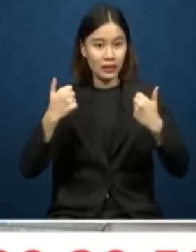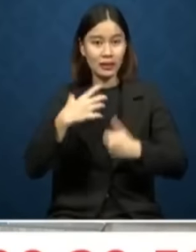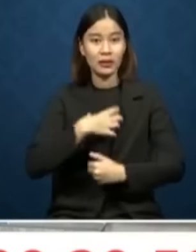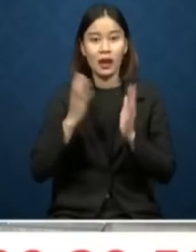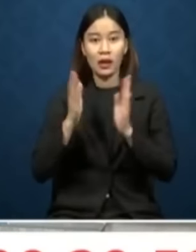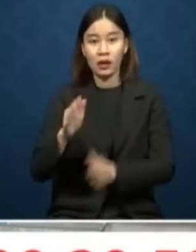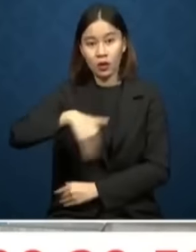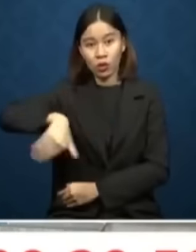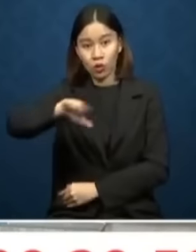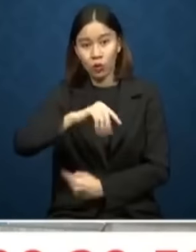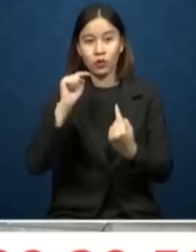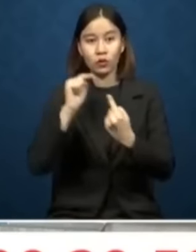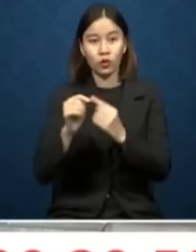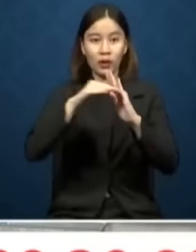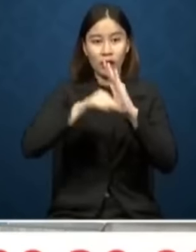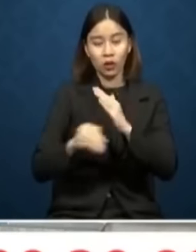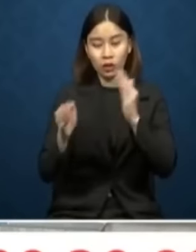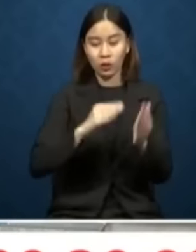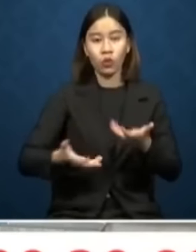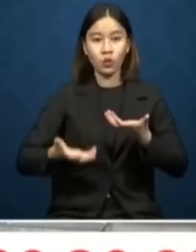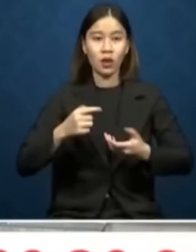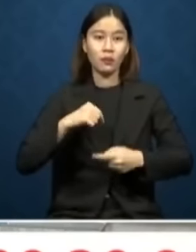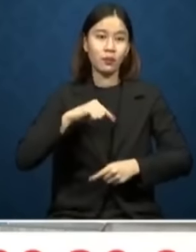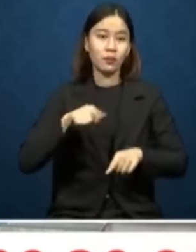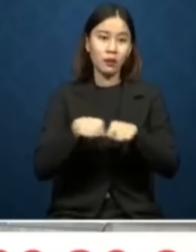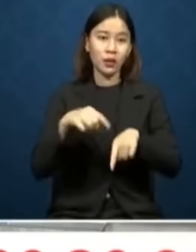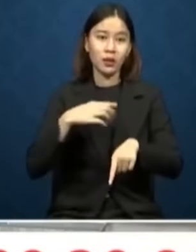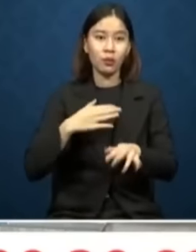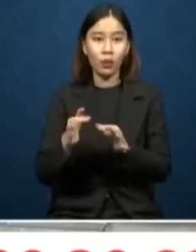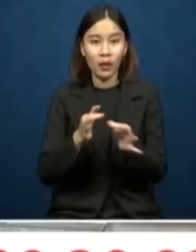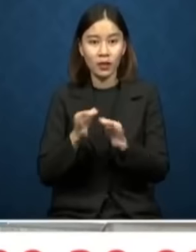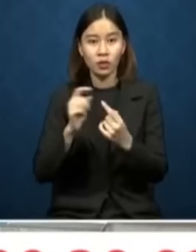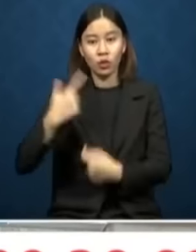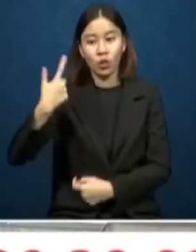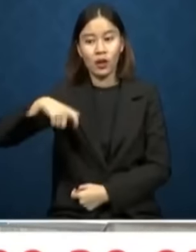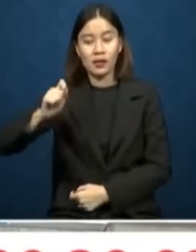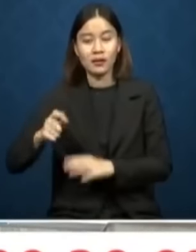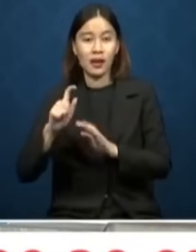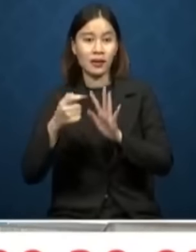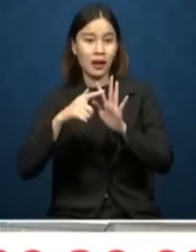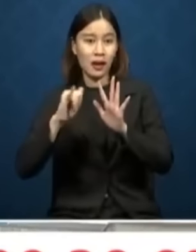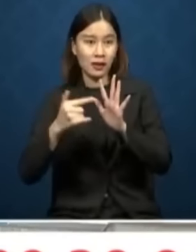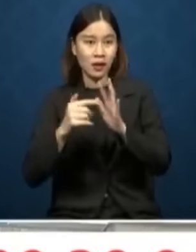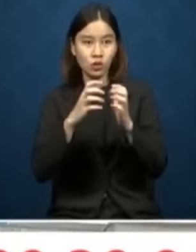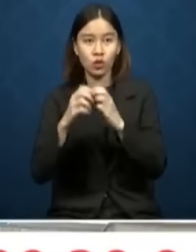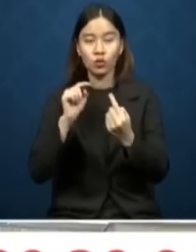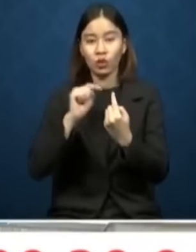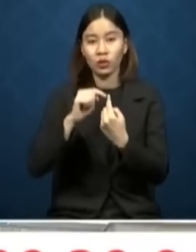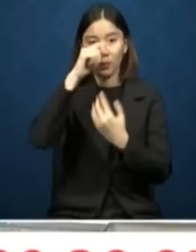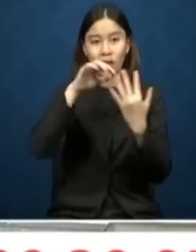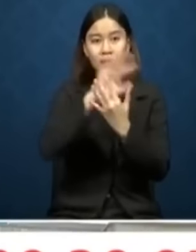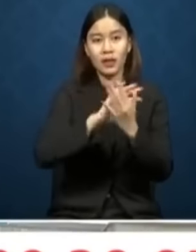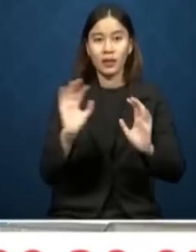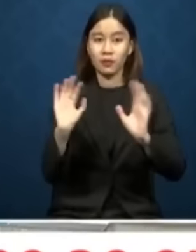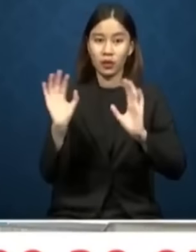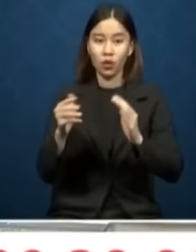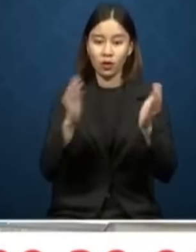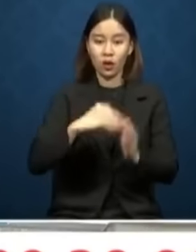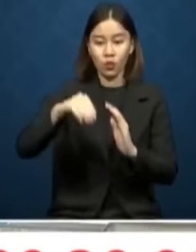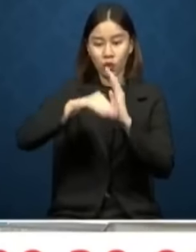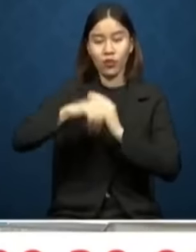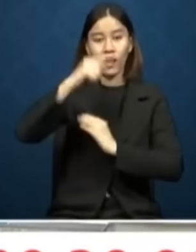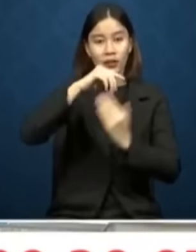คนกลับเข้าสู่กระบวนการยุติธรรมเหมือนที่ผมเคยไปชี้แจงประธานศาลอาญาระหว่างประเทศว่าไม่ต้องมายุ่งกับประเทศไทยกระบวนการยุ